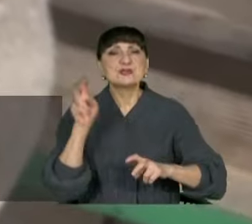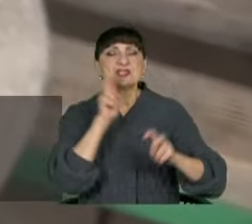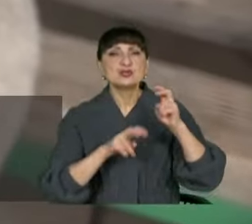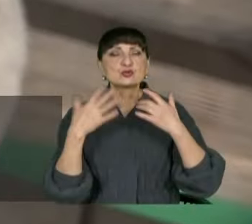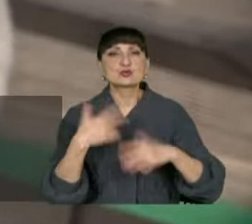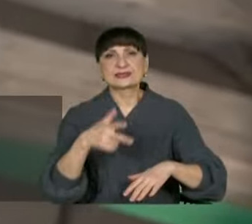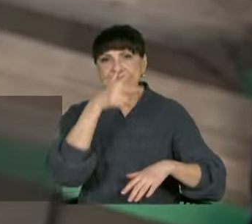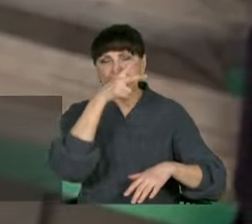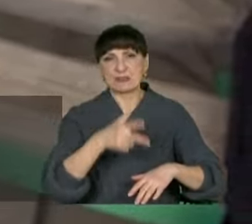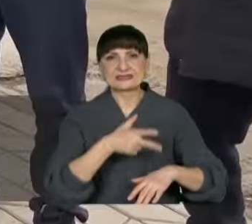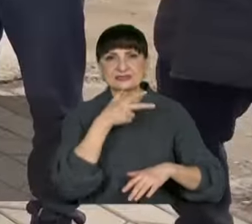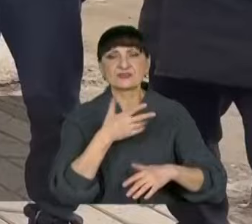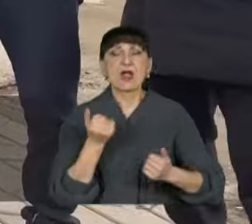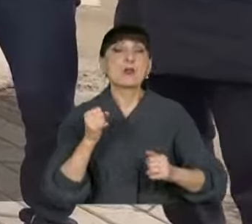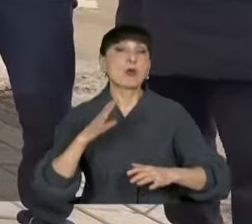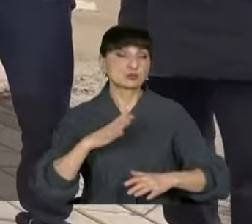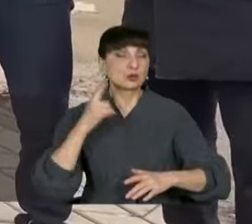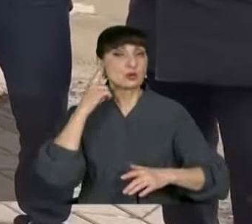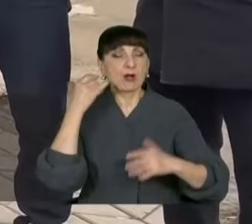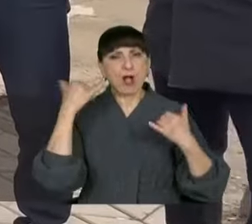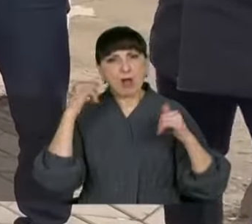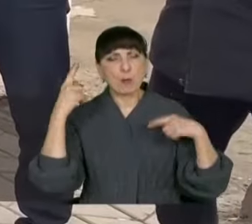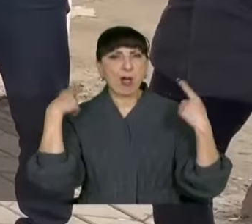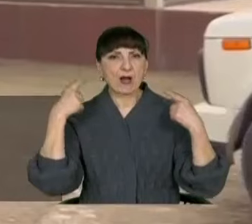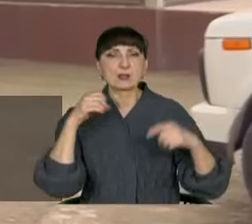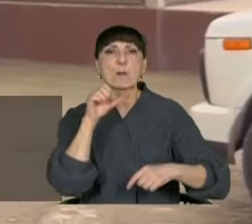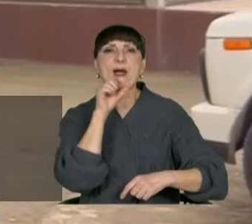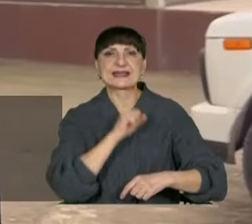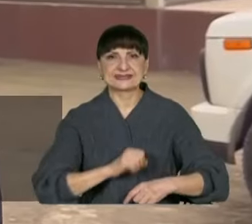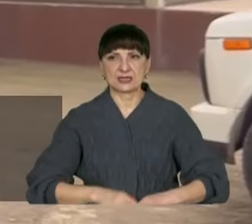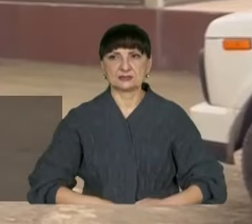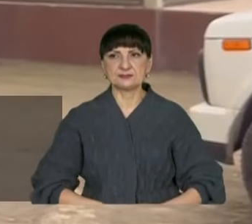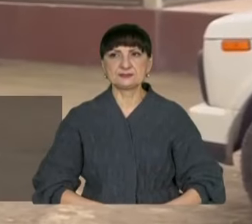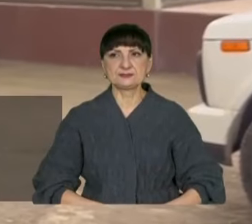уже 3-й месяц. Они не исключают, что коров и баранов похитили.